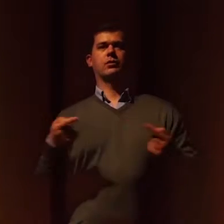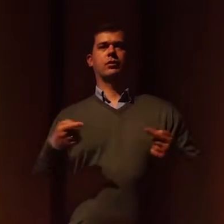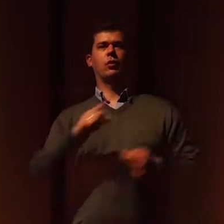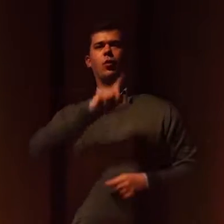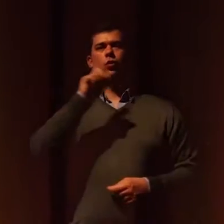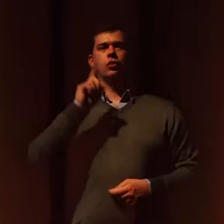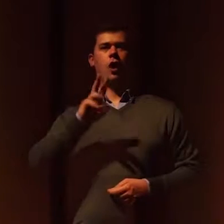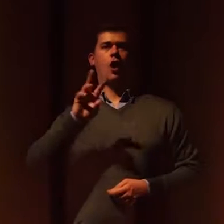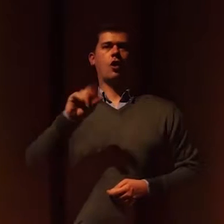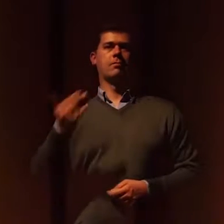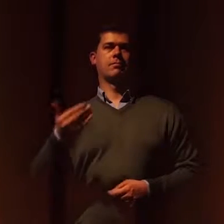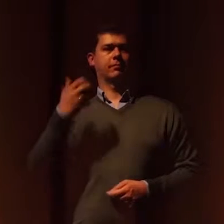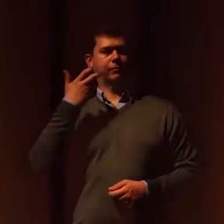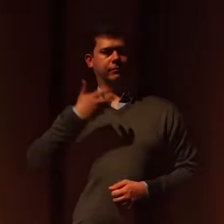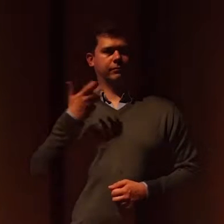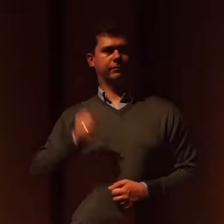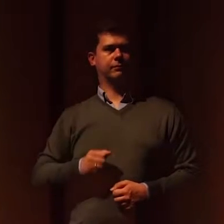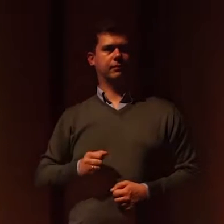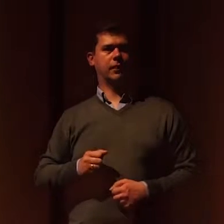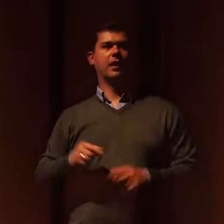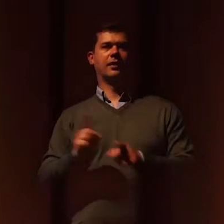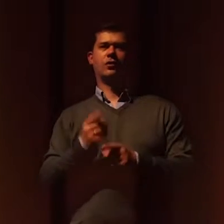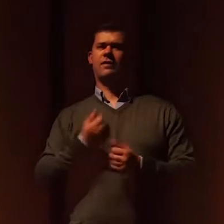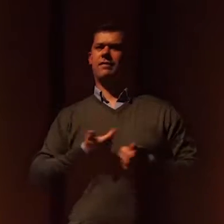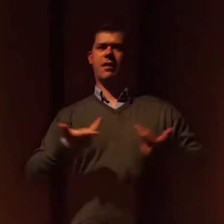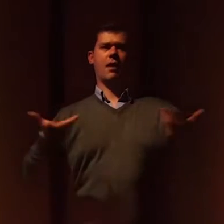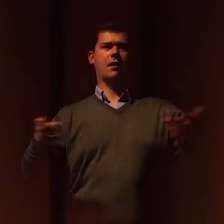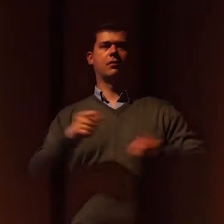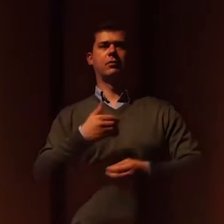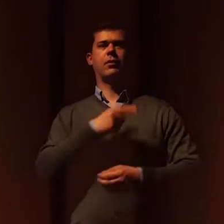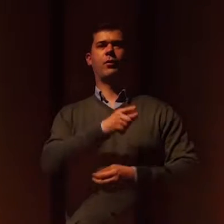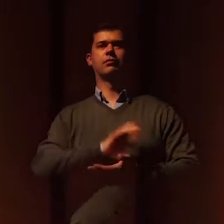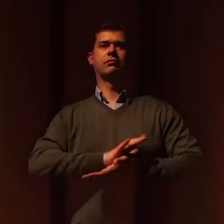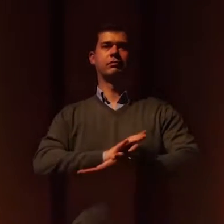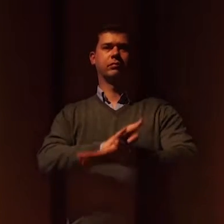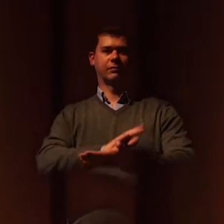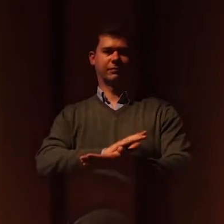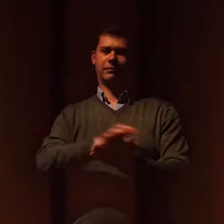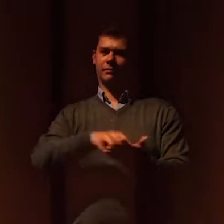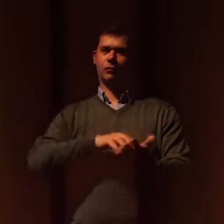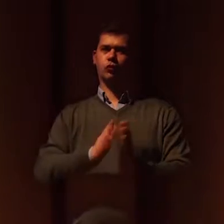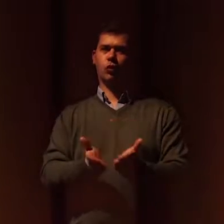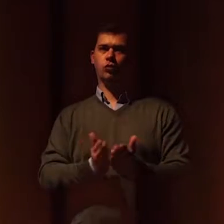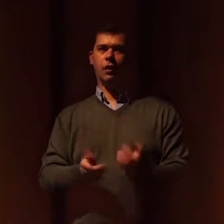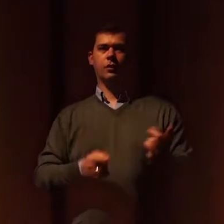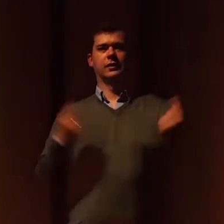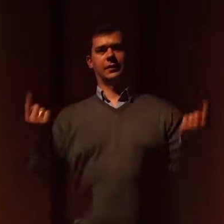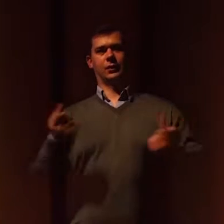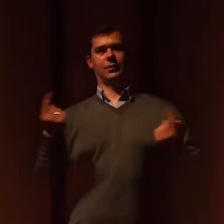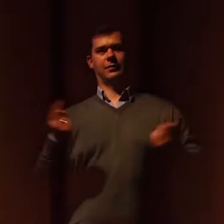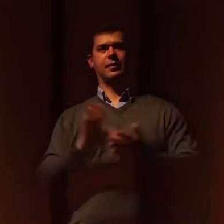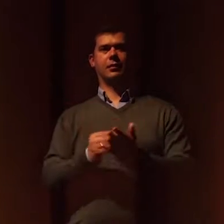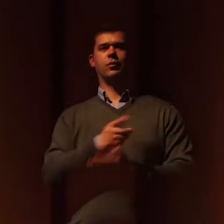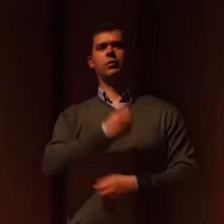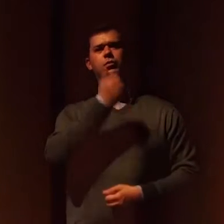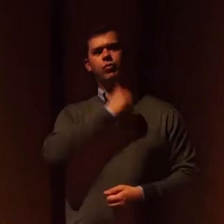ludności Romskiej i bardzo wiele jest takich w literaturze przykładów sytuacji w których wszelkie